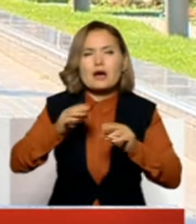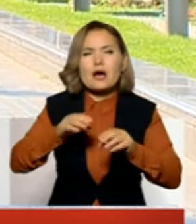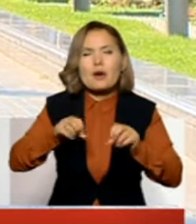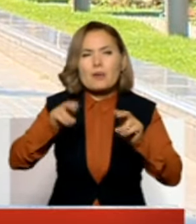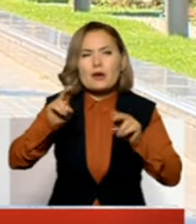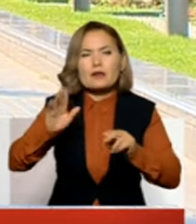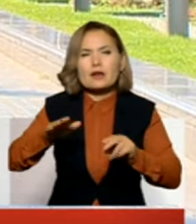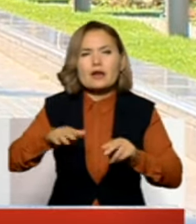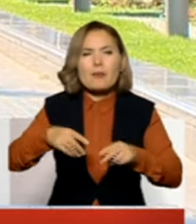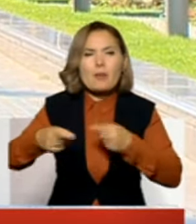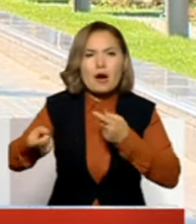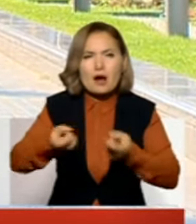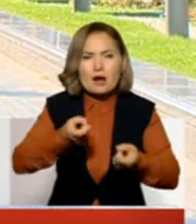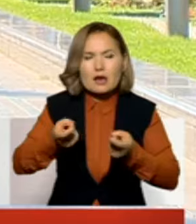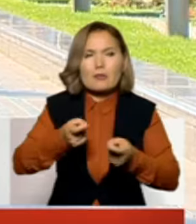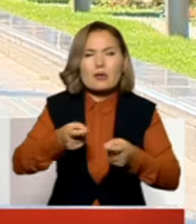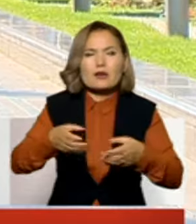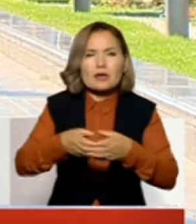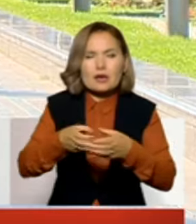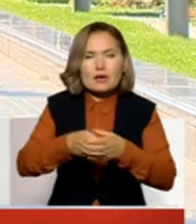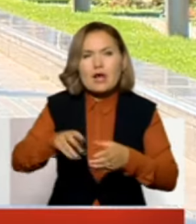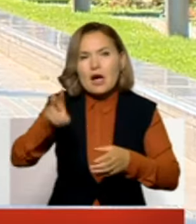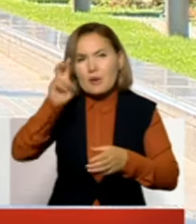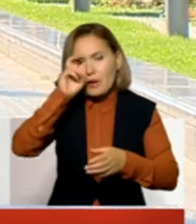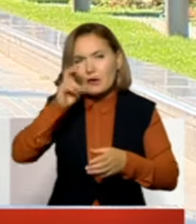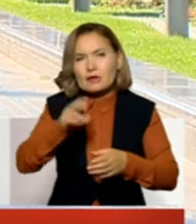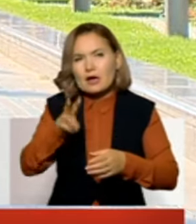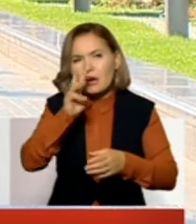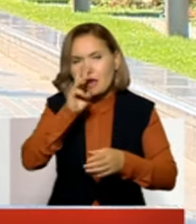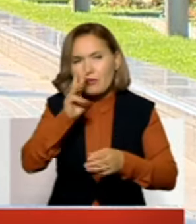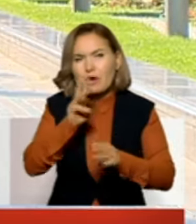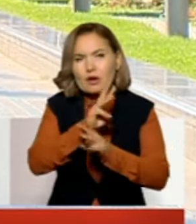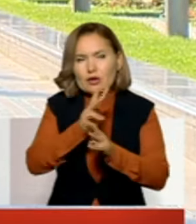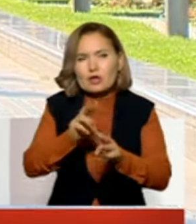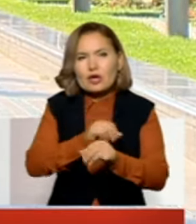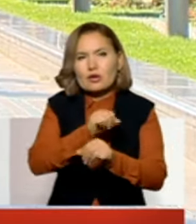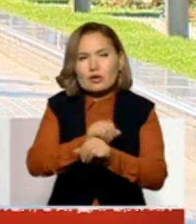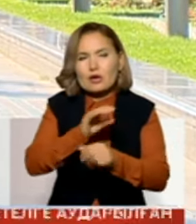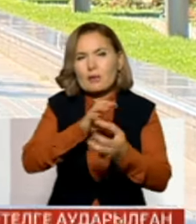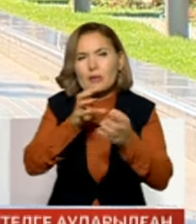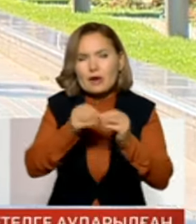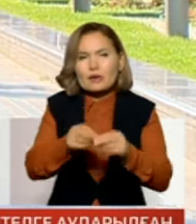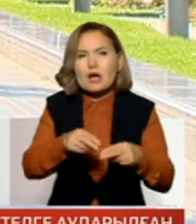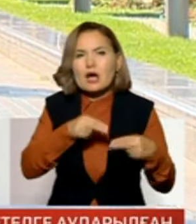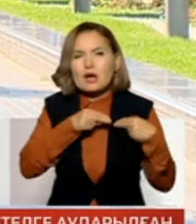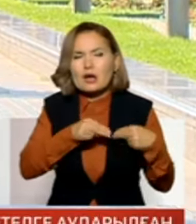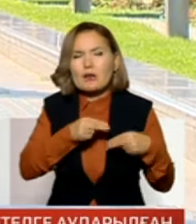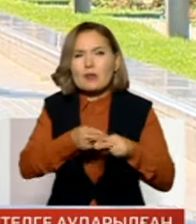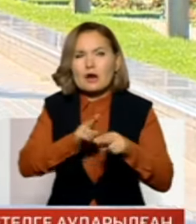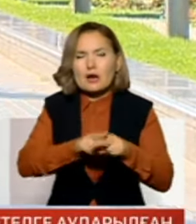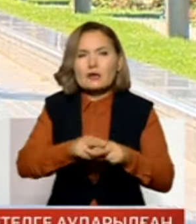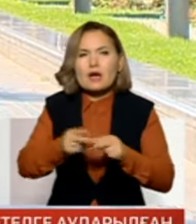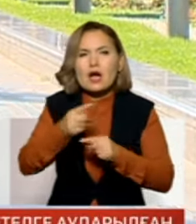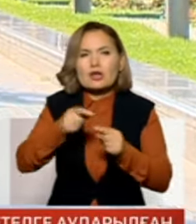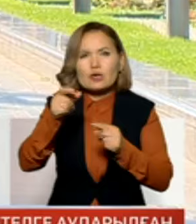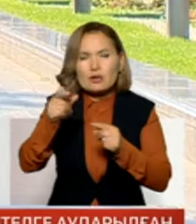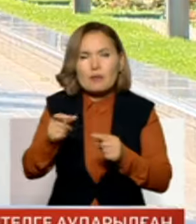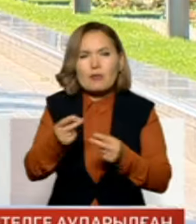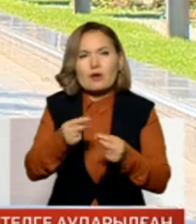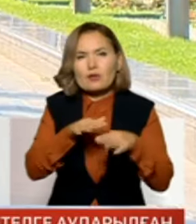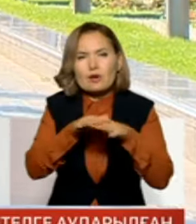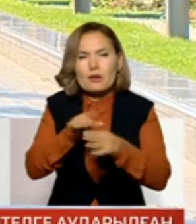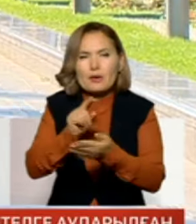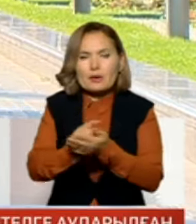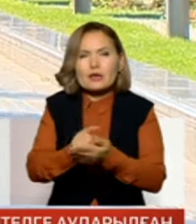және хоккей клубтарын ойнайтын легионерлерге мемлекеттен жалақы беру тоқтатылуы мүмкін. Олардың еңбекақысы демеушілердің мойнына жүктелмек.